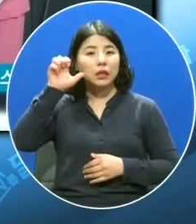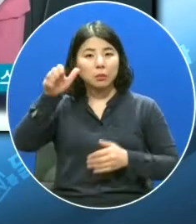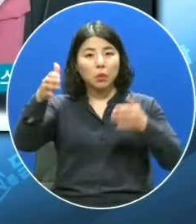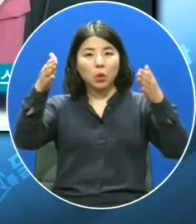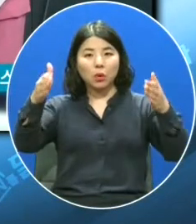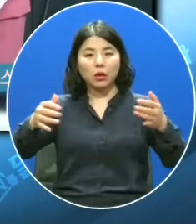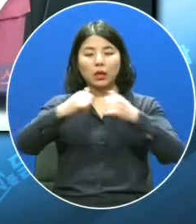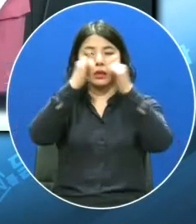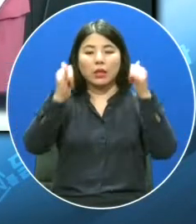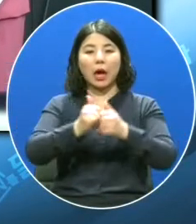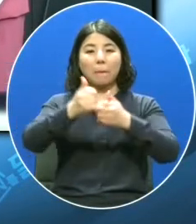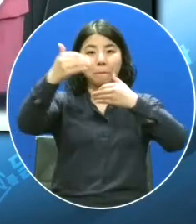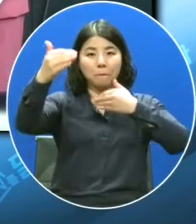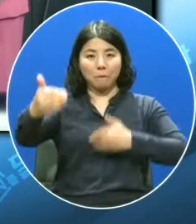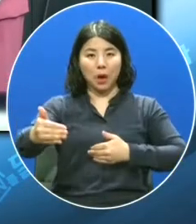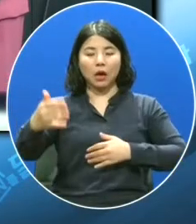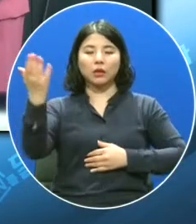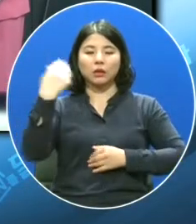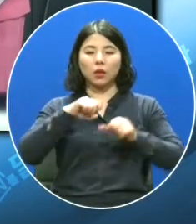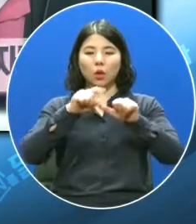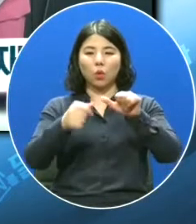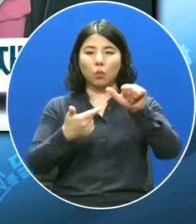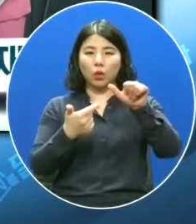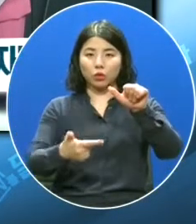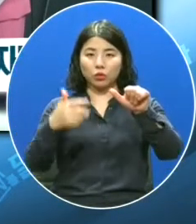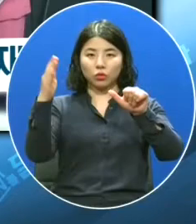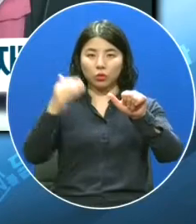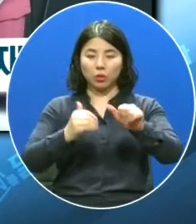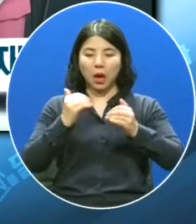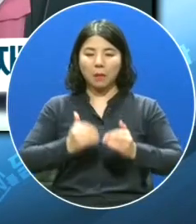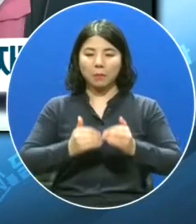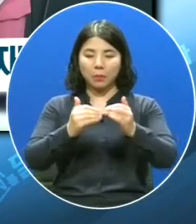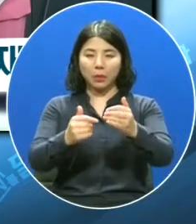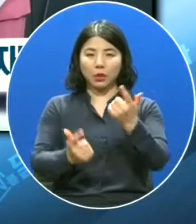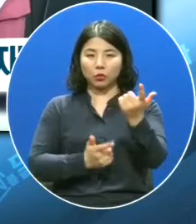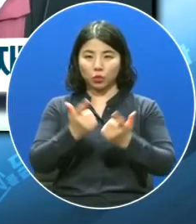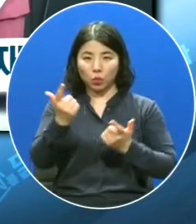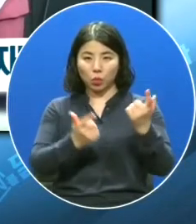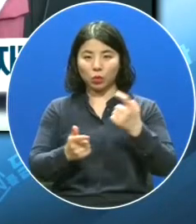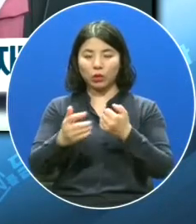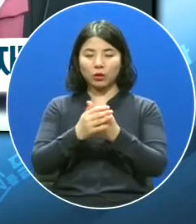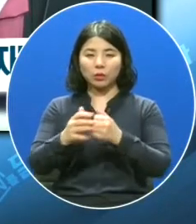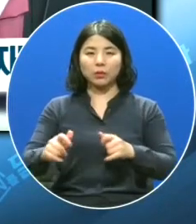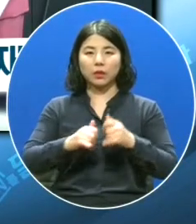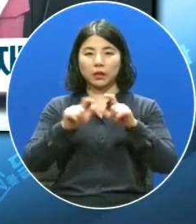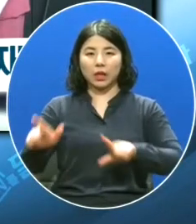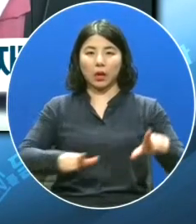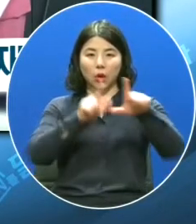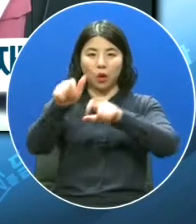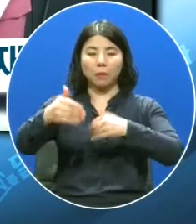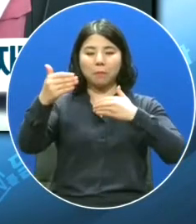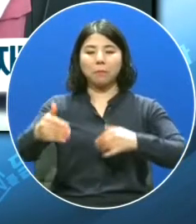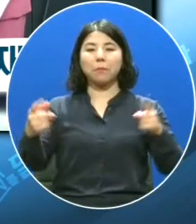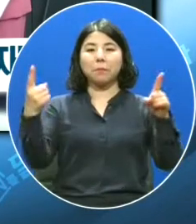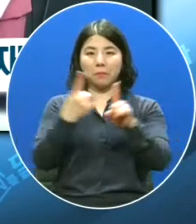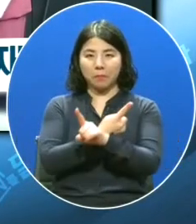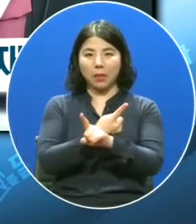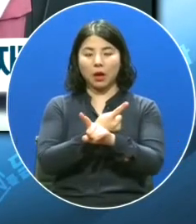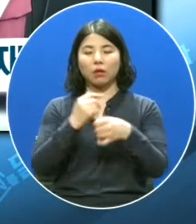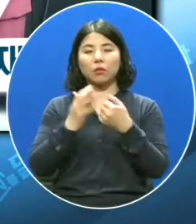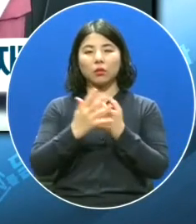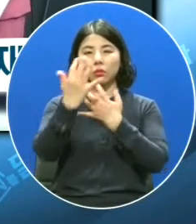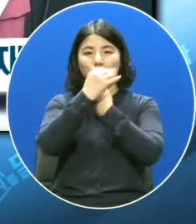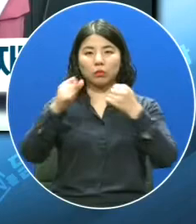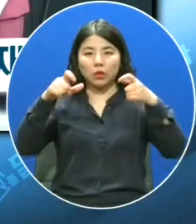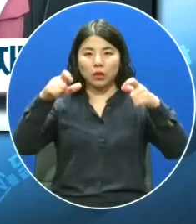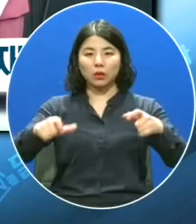45일간 이어진 사회적 거리두기가 지난 5월 6일부터 단계를 조정하여 생활 속 거리두기로 전환되면서